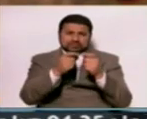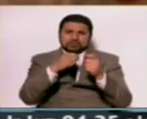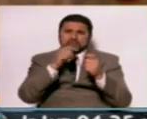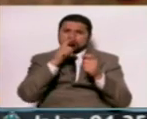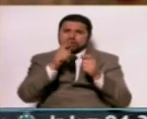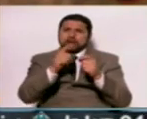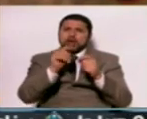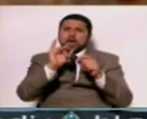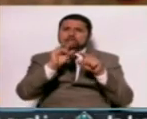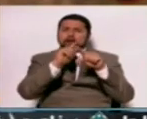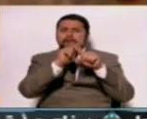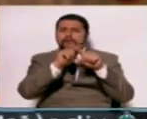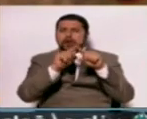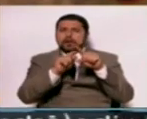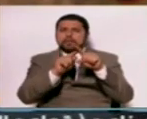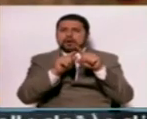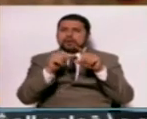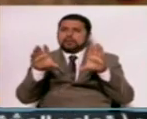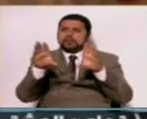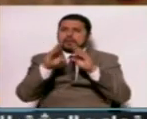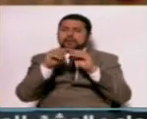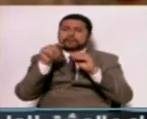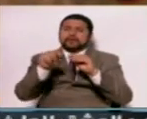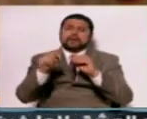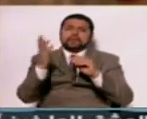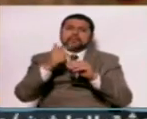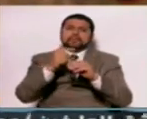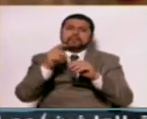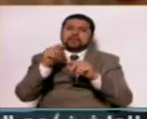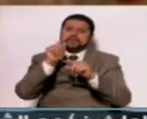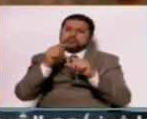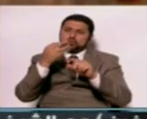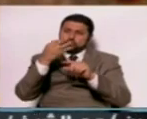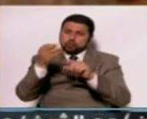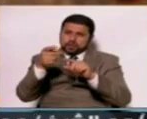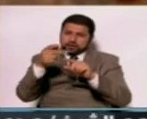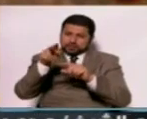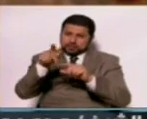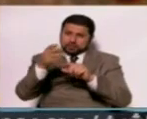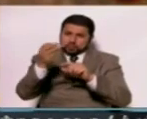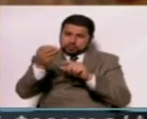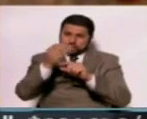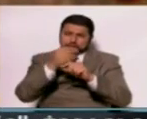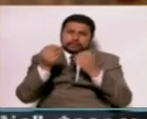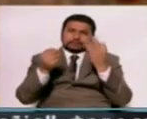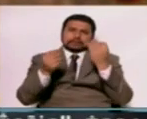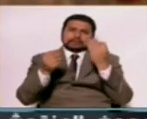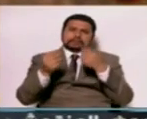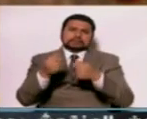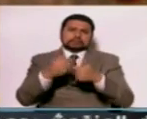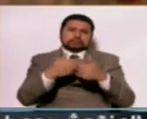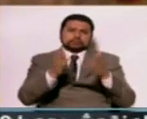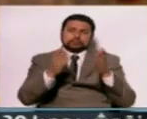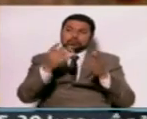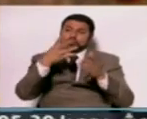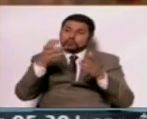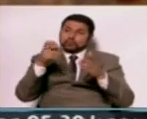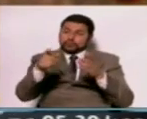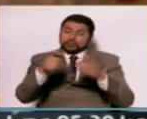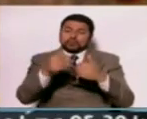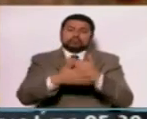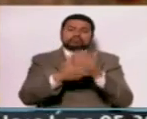ممكن أطلع 10% من الربح المتحقق. بيجي لك مثلا 300 جنيه أطلع منهم 30 جنيه، بيجي لك 400